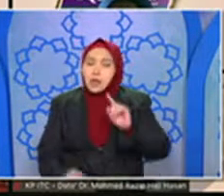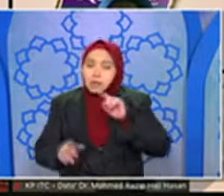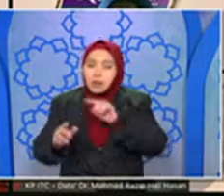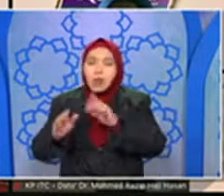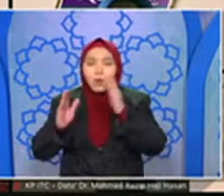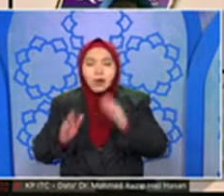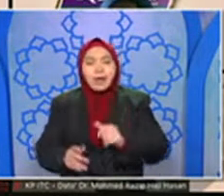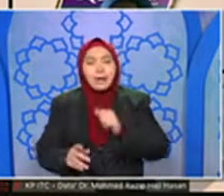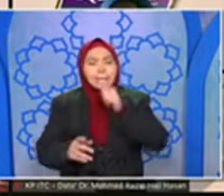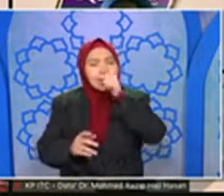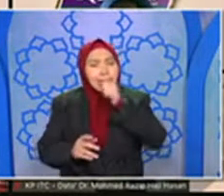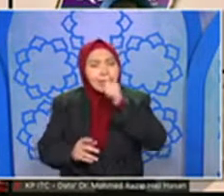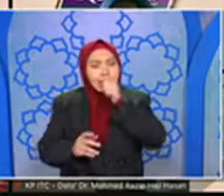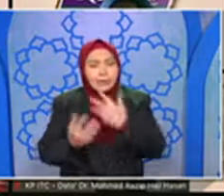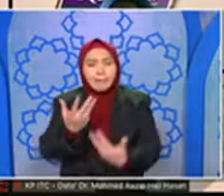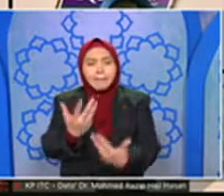الذي يصلى